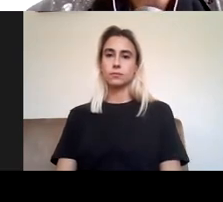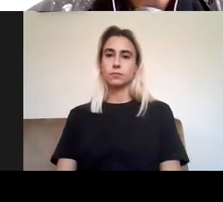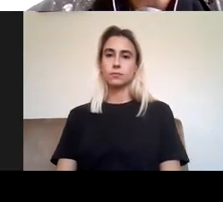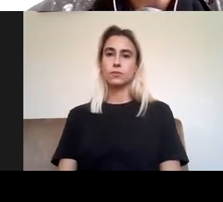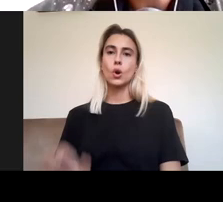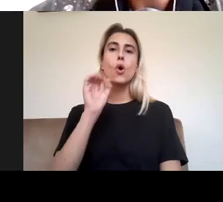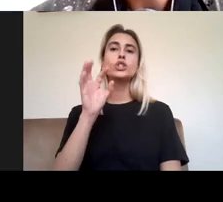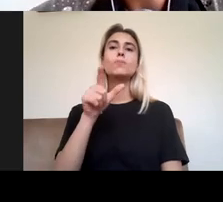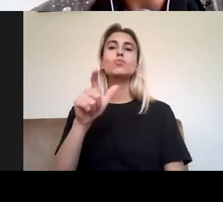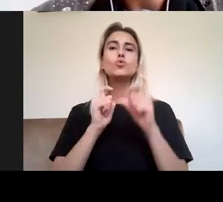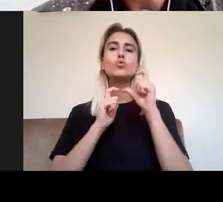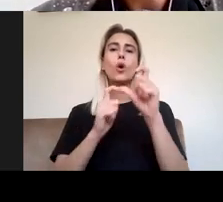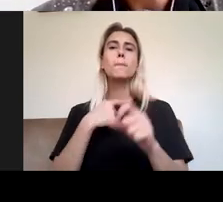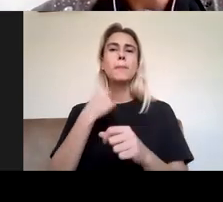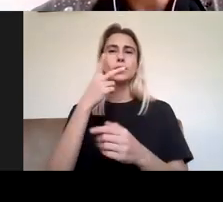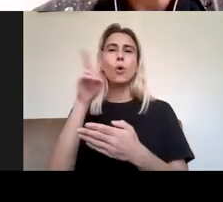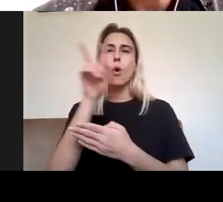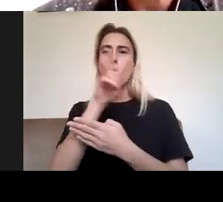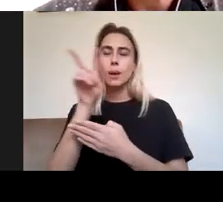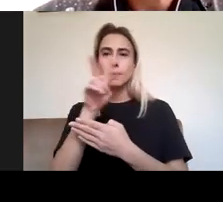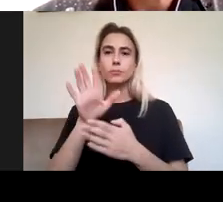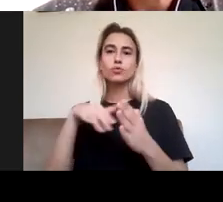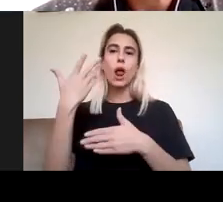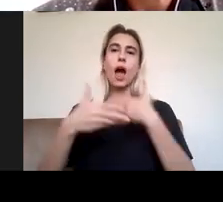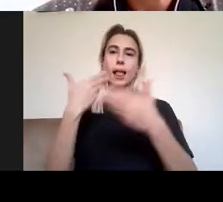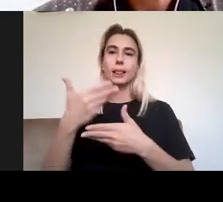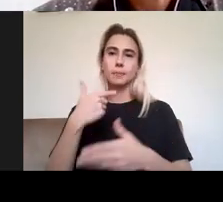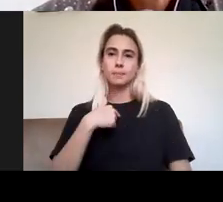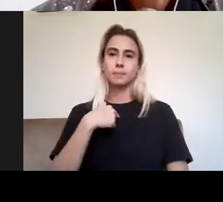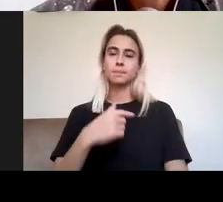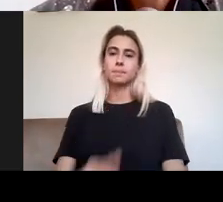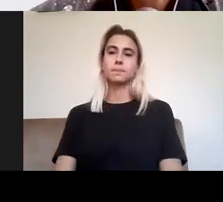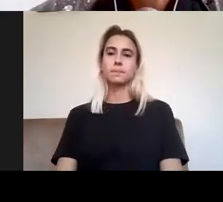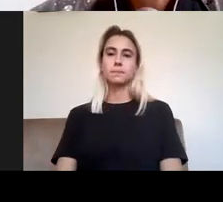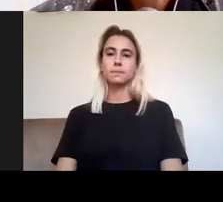Hocam bu soruyu ben biraz okuyayım, biraz anlatayım, ondan sonra isterseniz sorunuz üzerine.